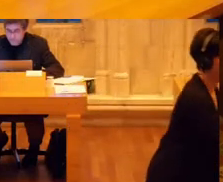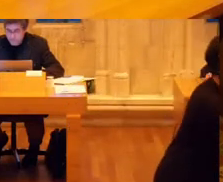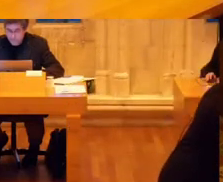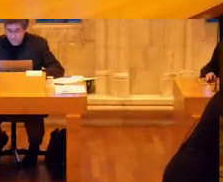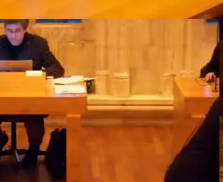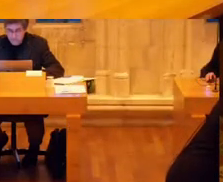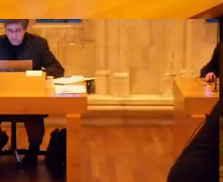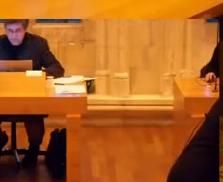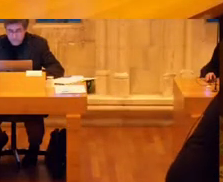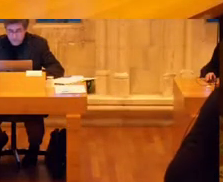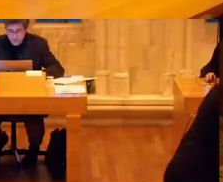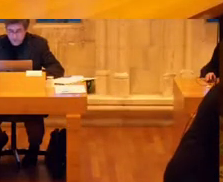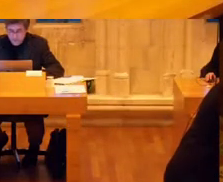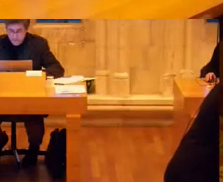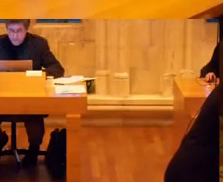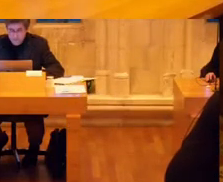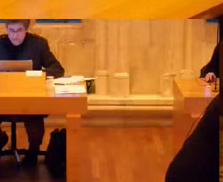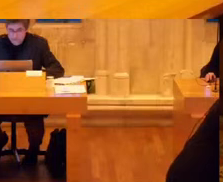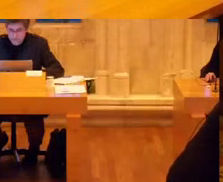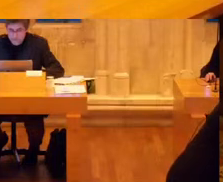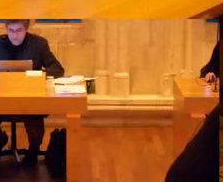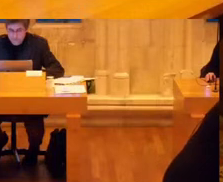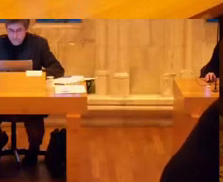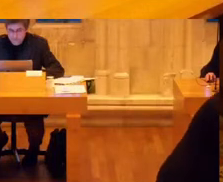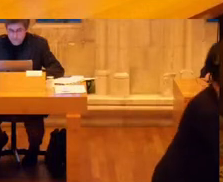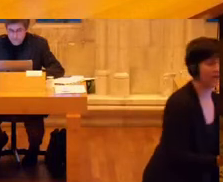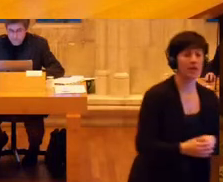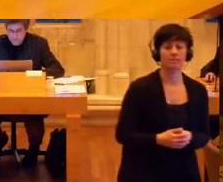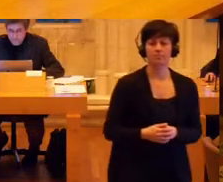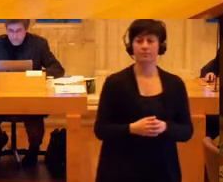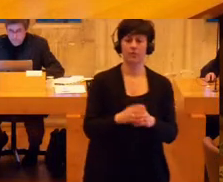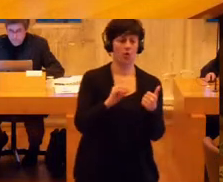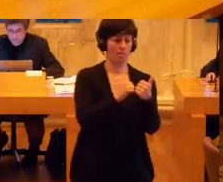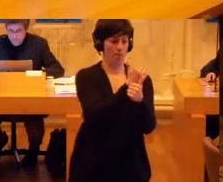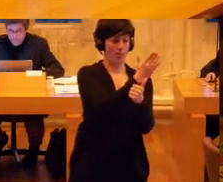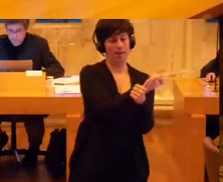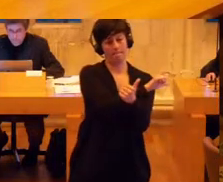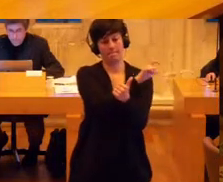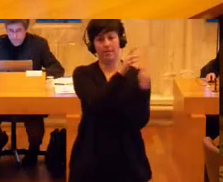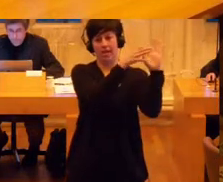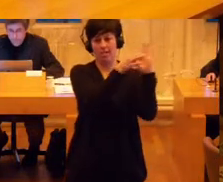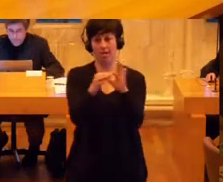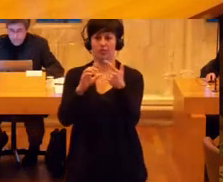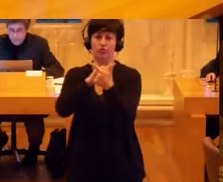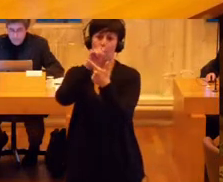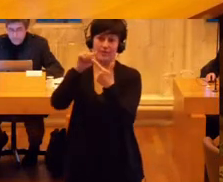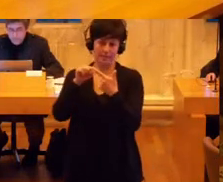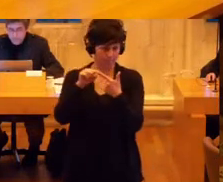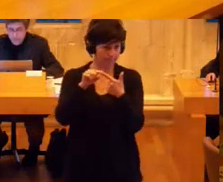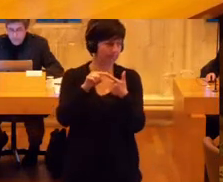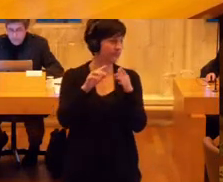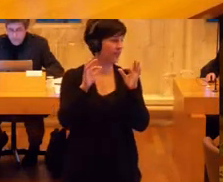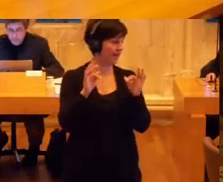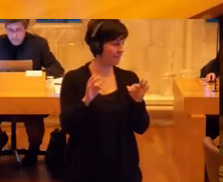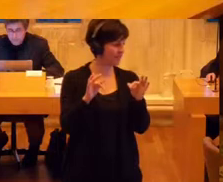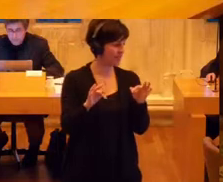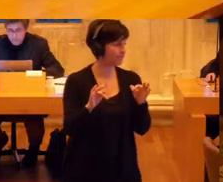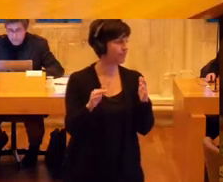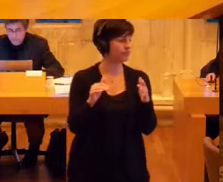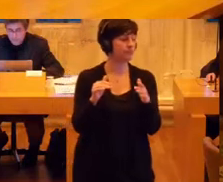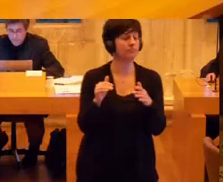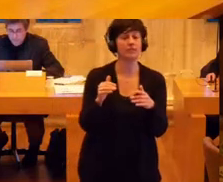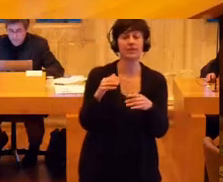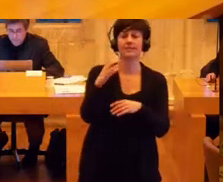Oui, la deuxième découle de la première, c'est l'appel à proposition Action Santé que l'on passe chaque année concernant les deux, c'est ça,